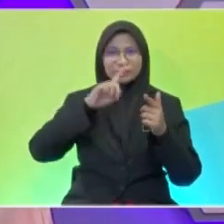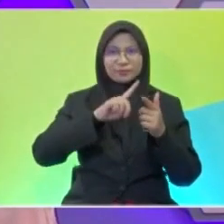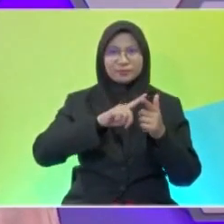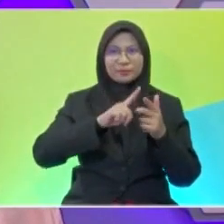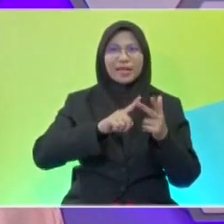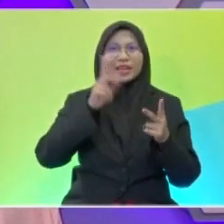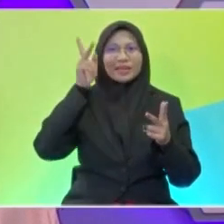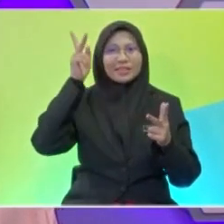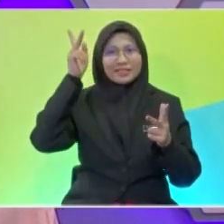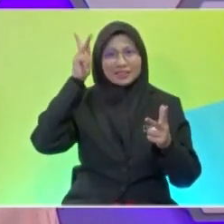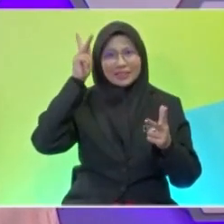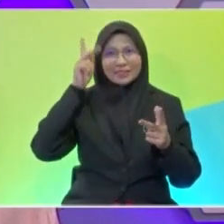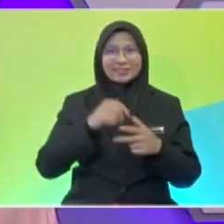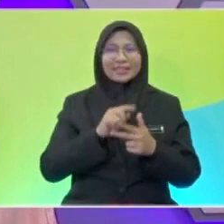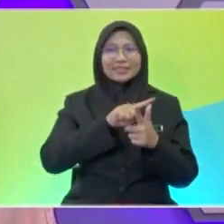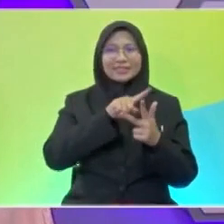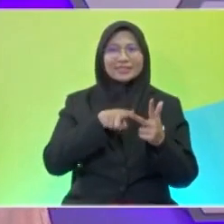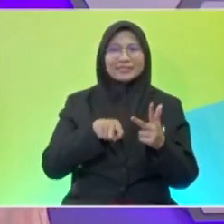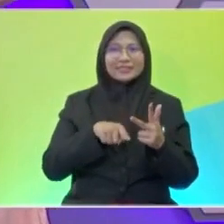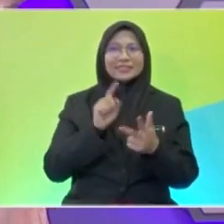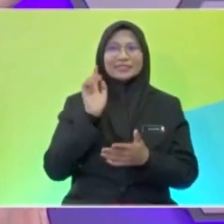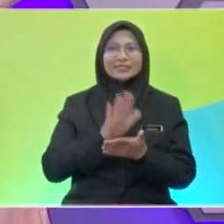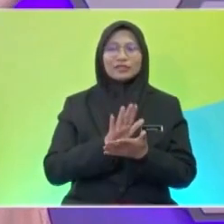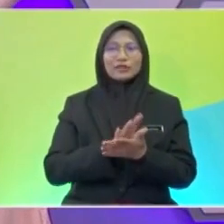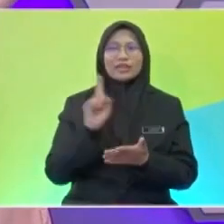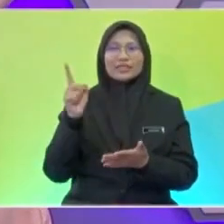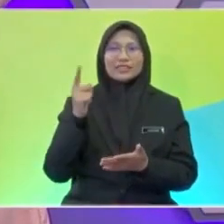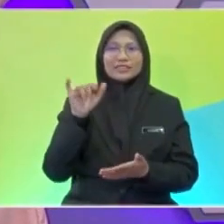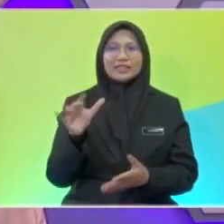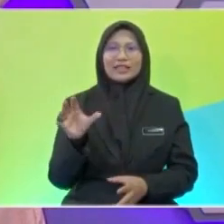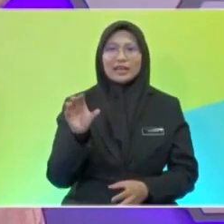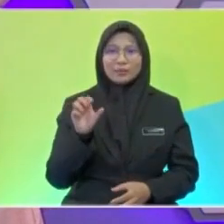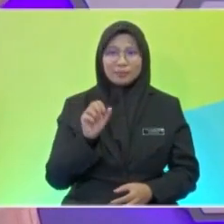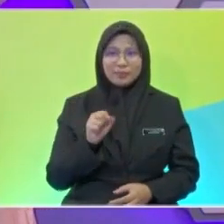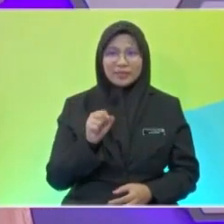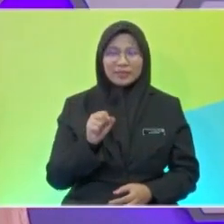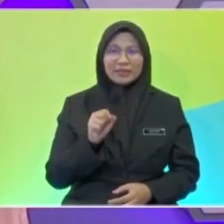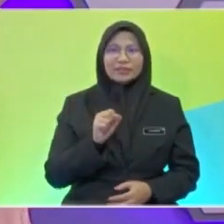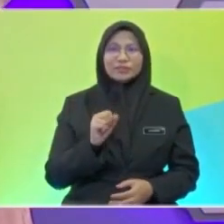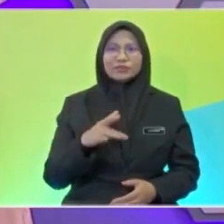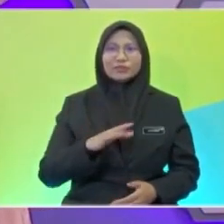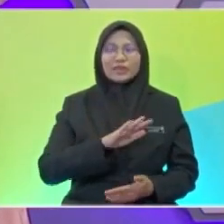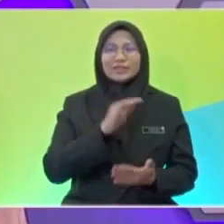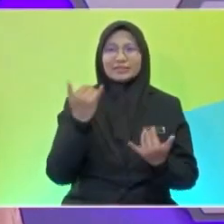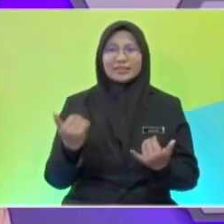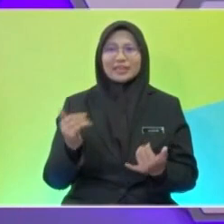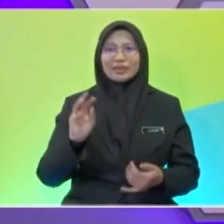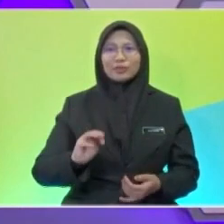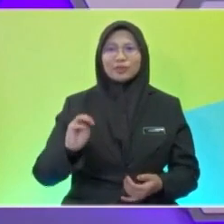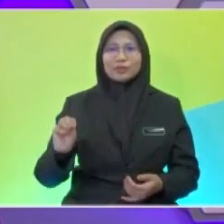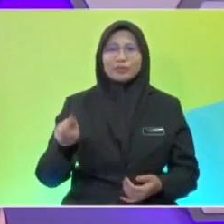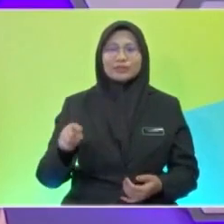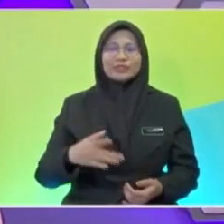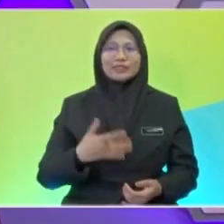debaran untuk menghadapi SPM ya sedang dirasati oleh calon-calon SPM kali ini dan untuk mata pelajaran jerontologi